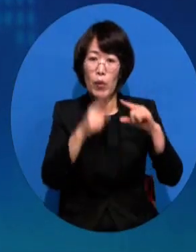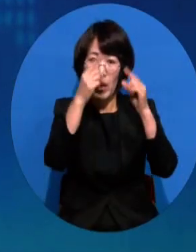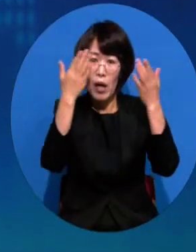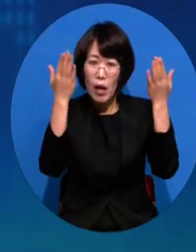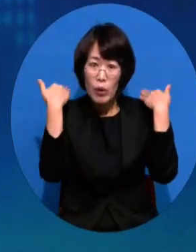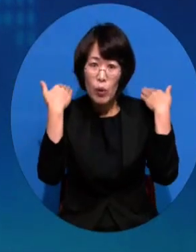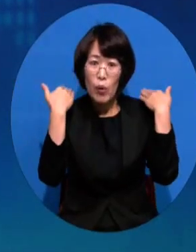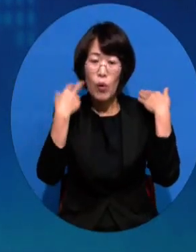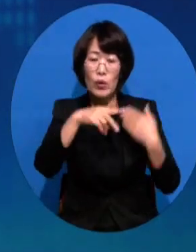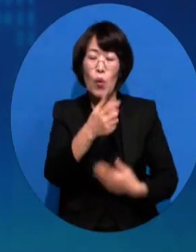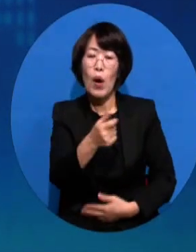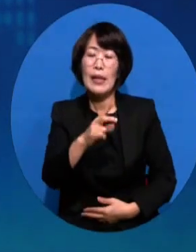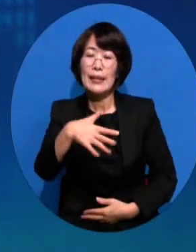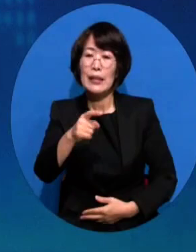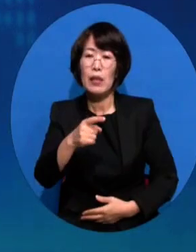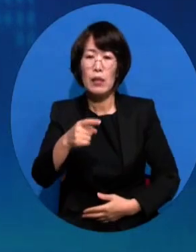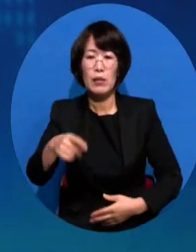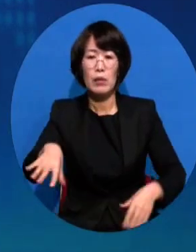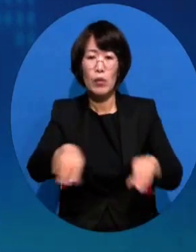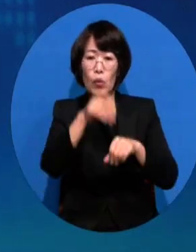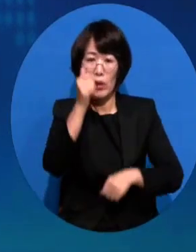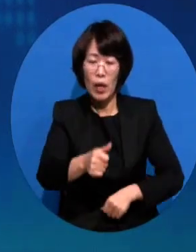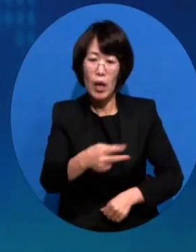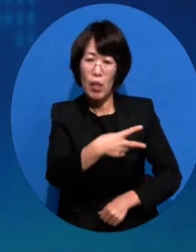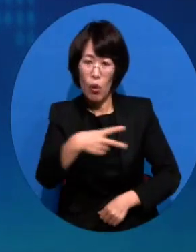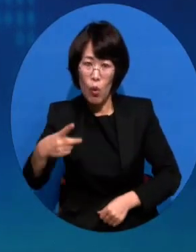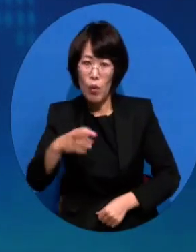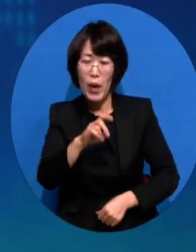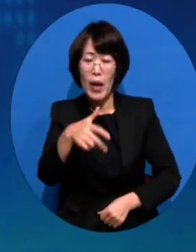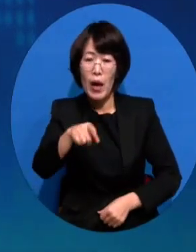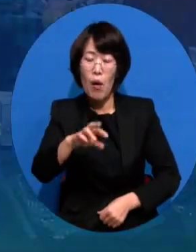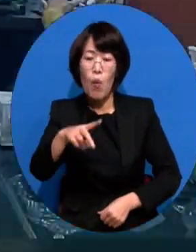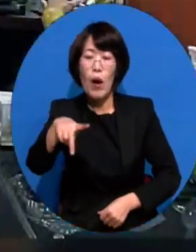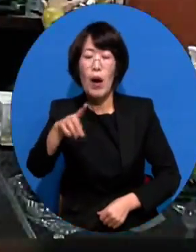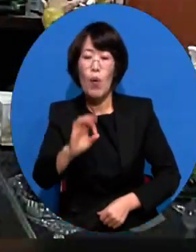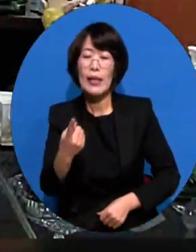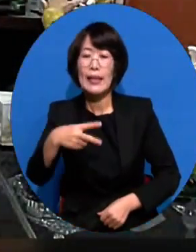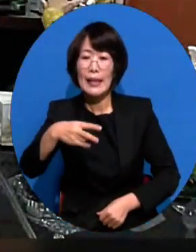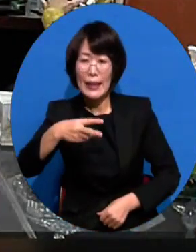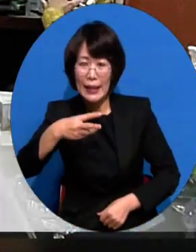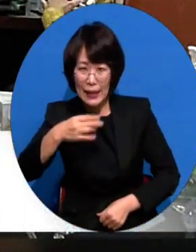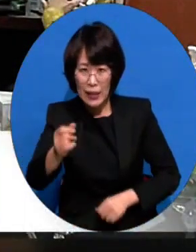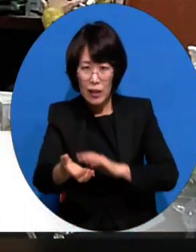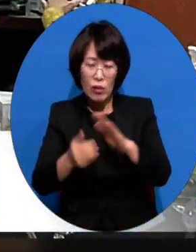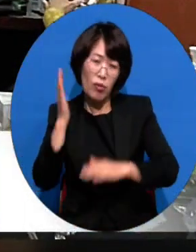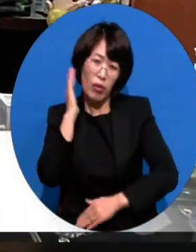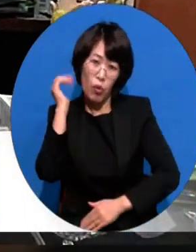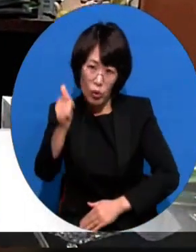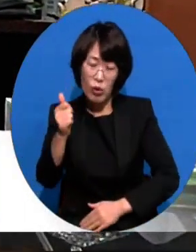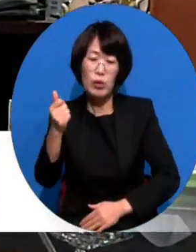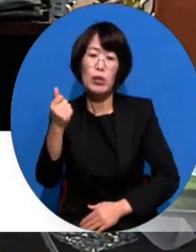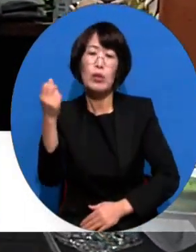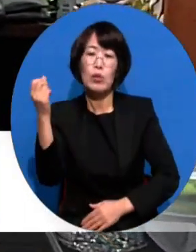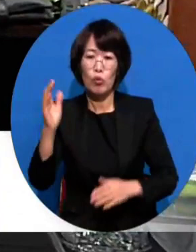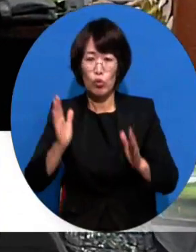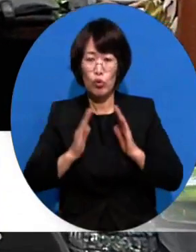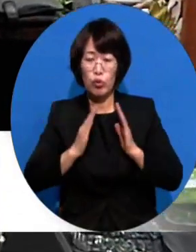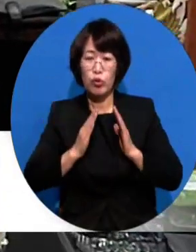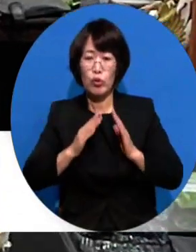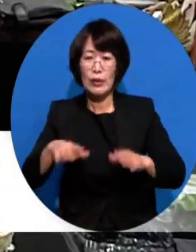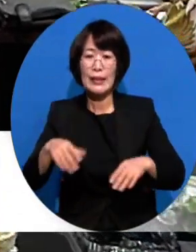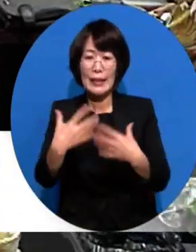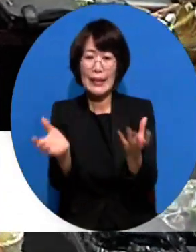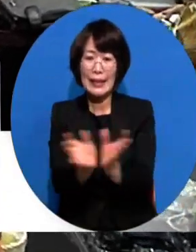목포대학교 송하철 총장이 인도네시아 메가와티의 수카르노 푸트리 전 대통령이자 집권당 총재를